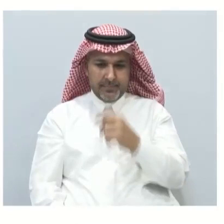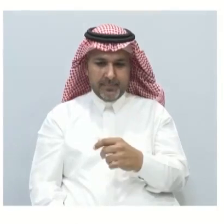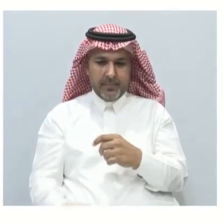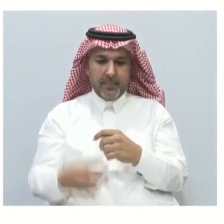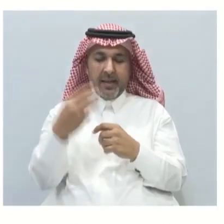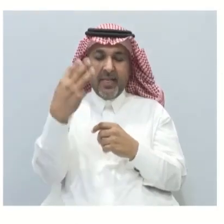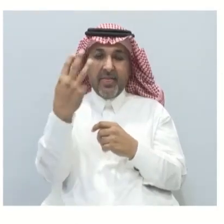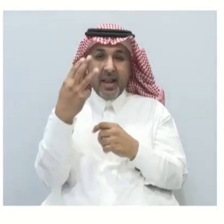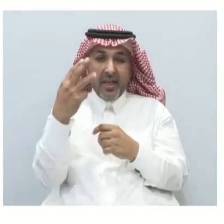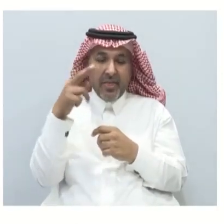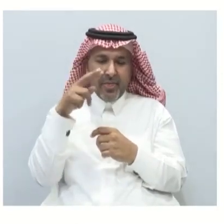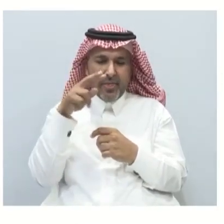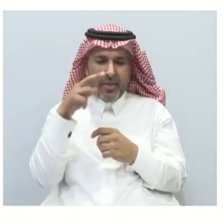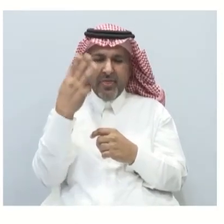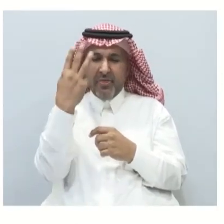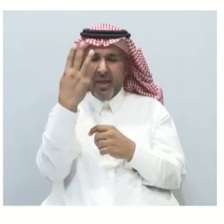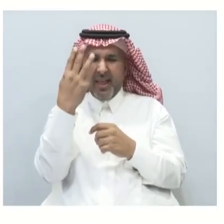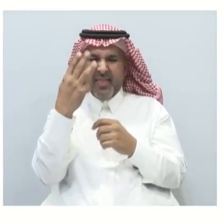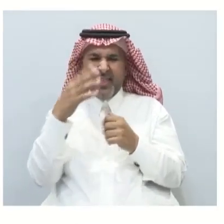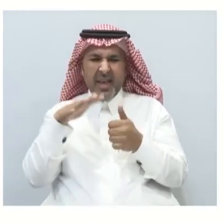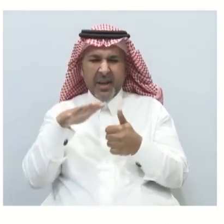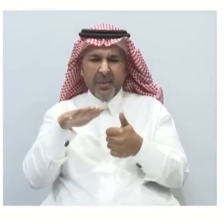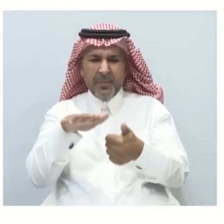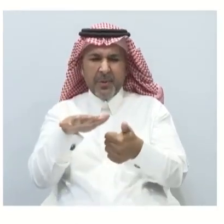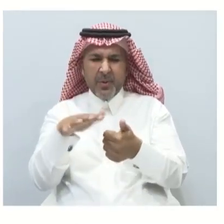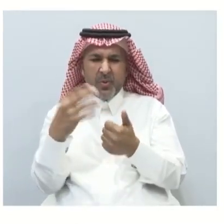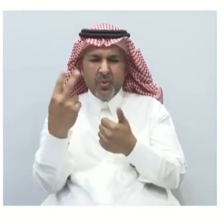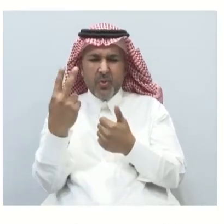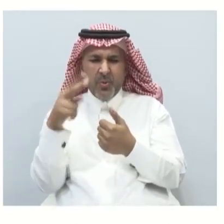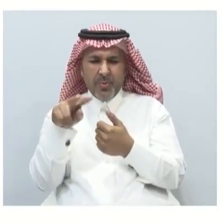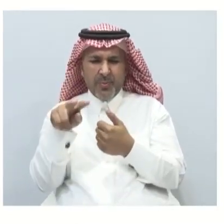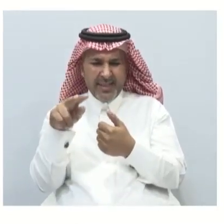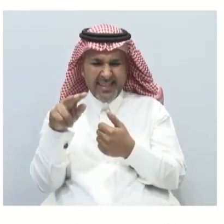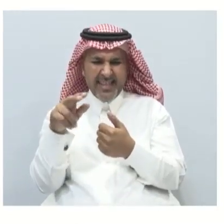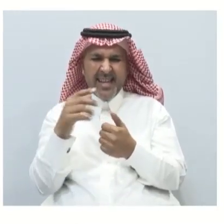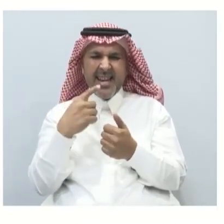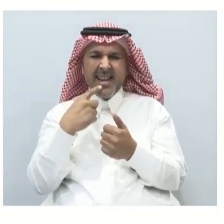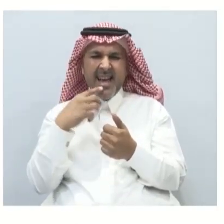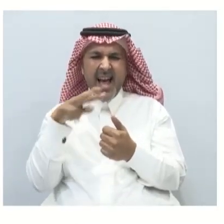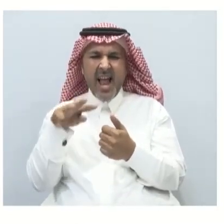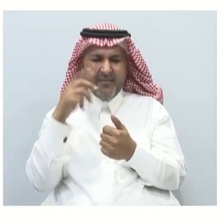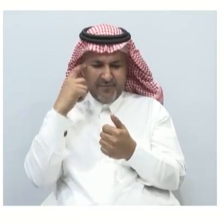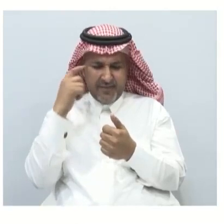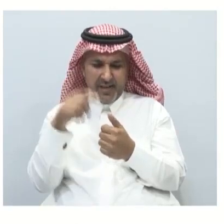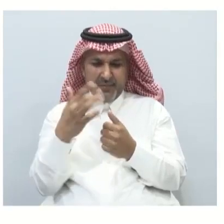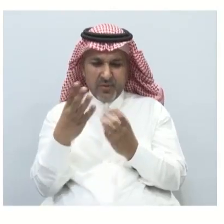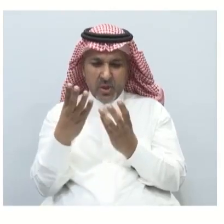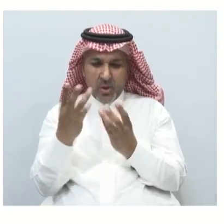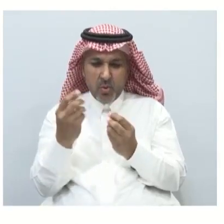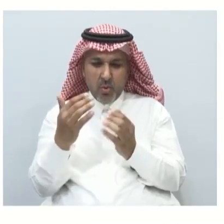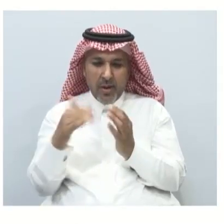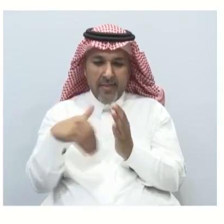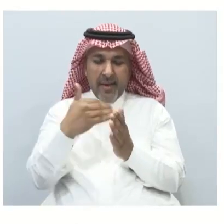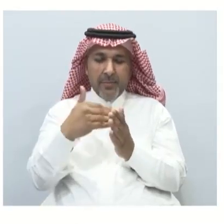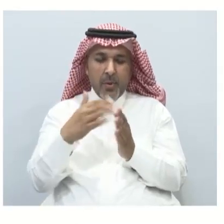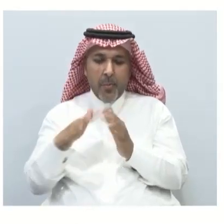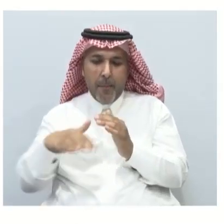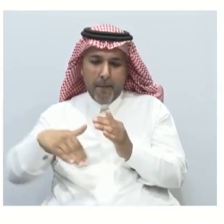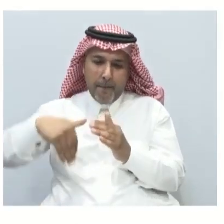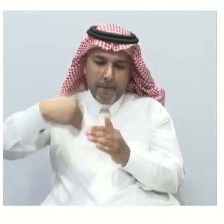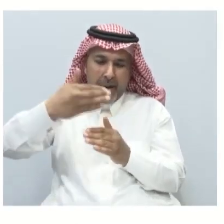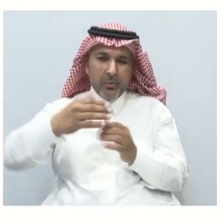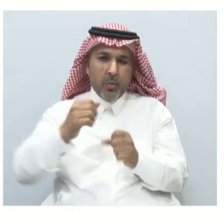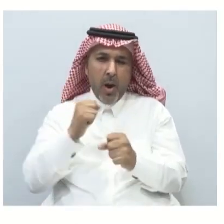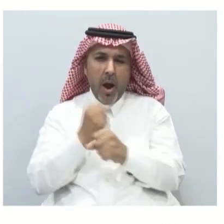لبعض بقايا العبوات البلاستيكيه اللي موجوده عنده فبالتالي طبيعي يكون العدد اقل مفترضا ان اعاده تصنيع